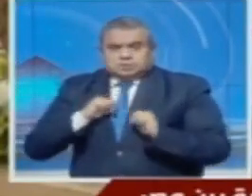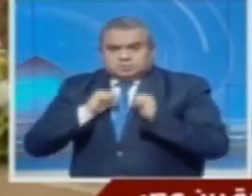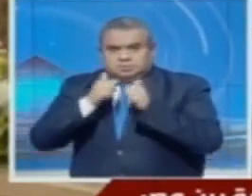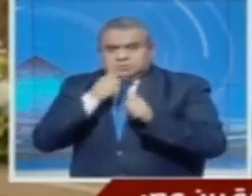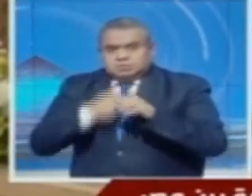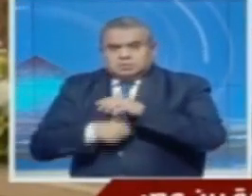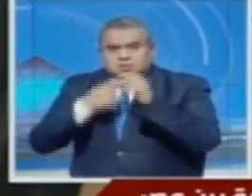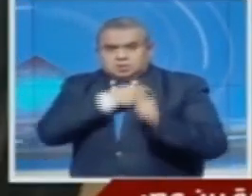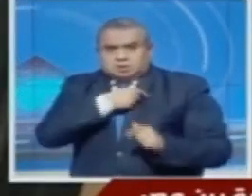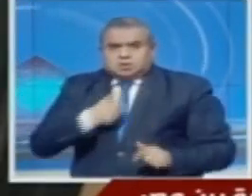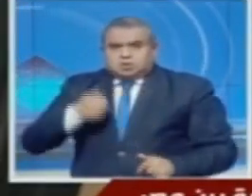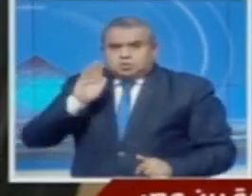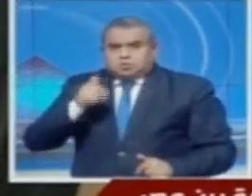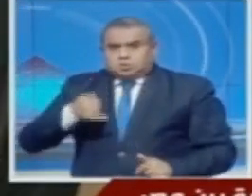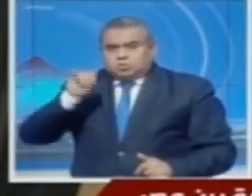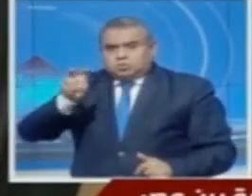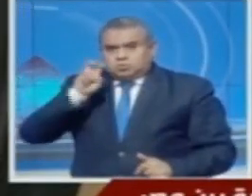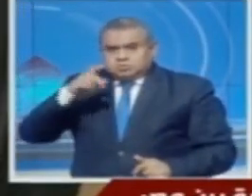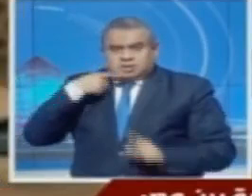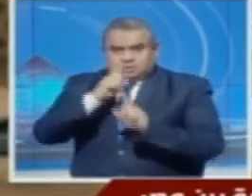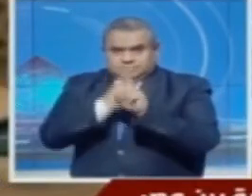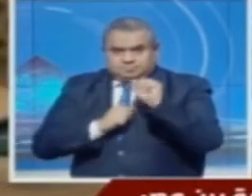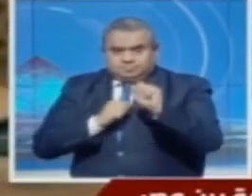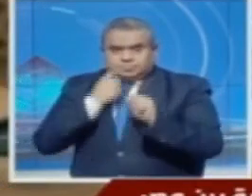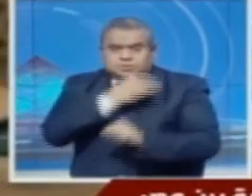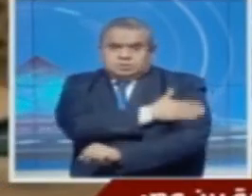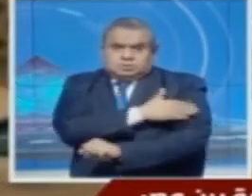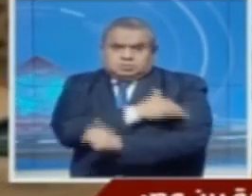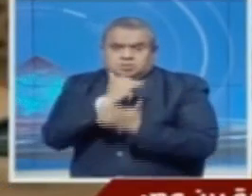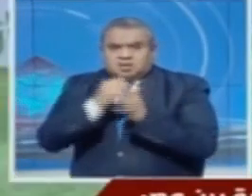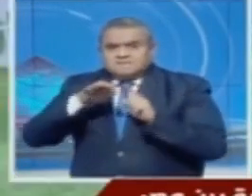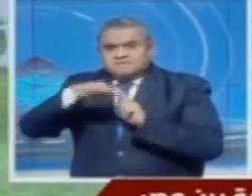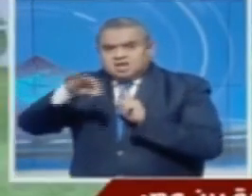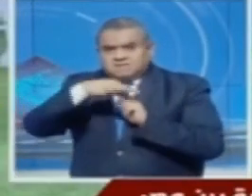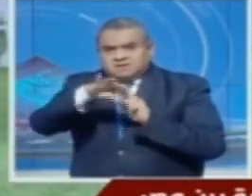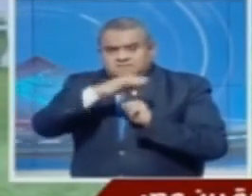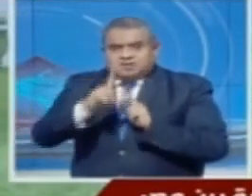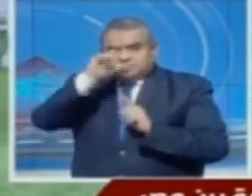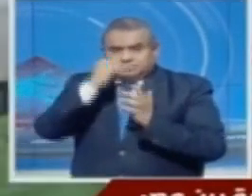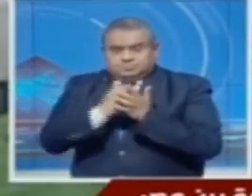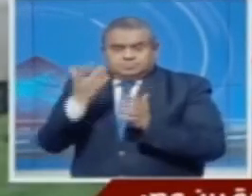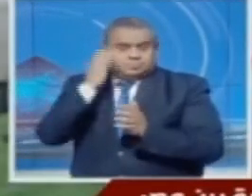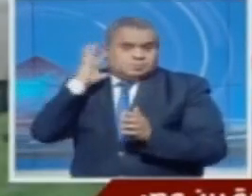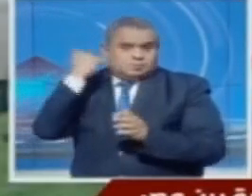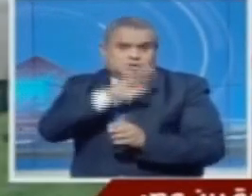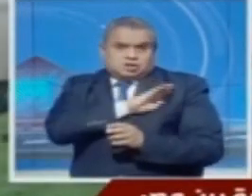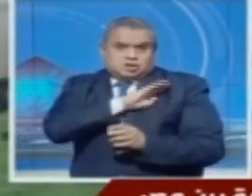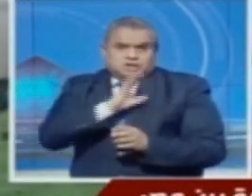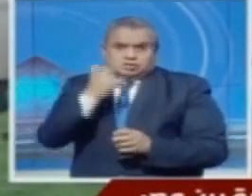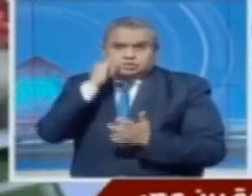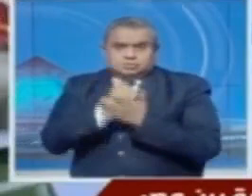أسامة عسكر رئيس أركان حرب القوات المسلحة وقادة الأفرع الرئيسية وعدد من كبار قادة القوات